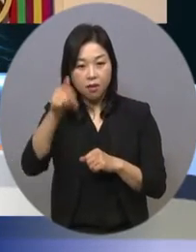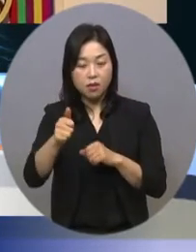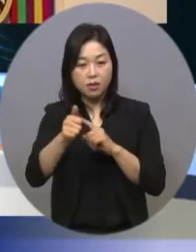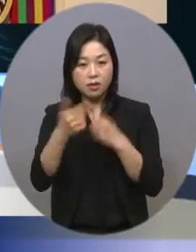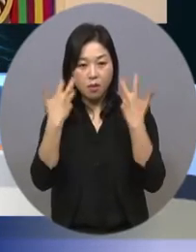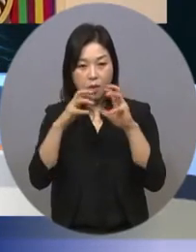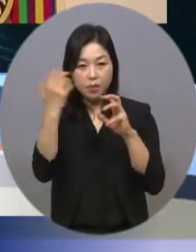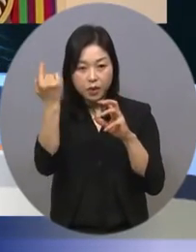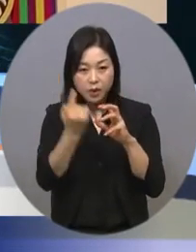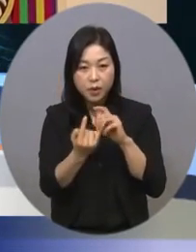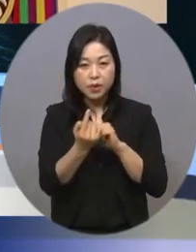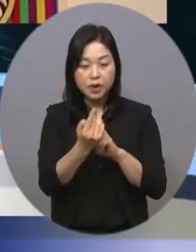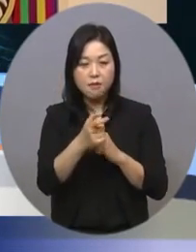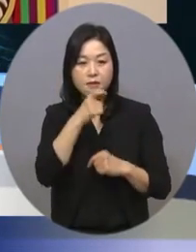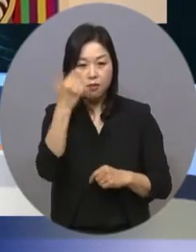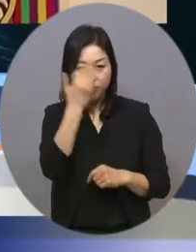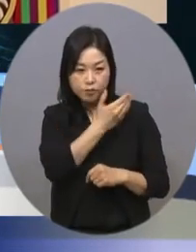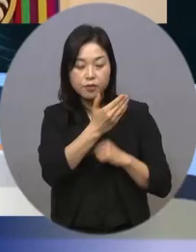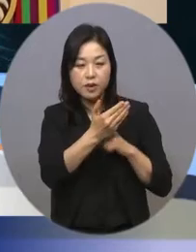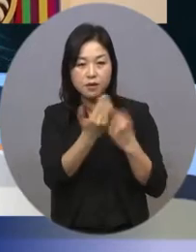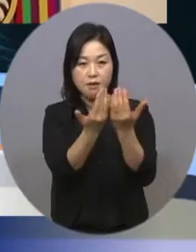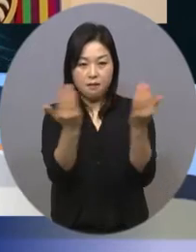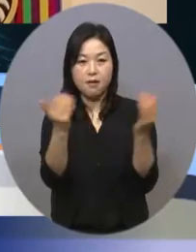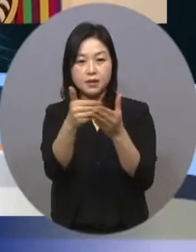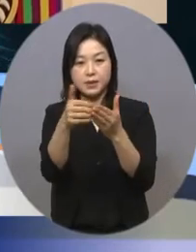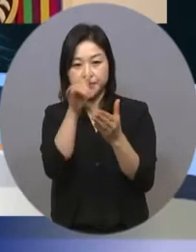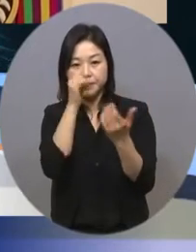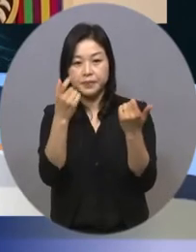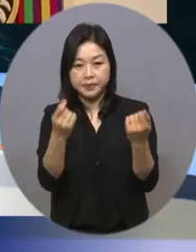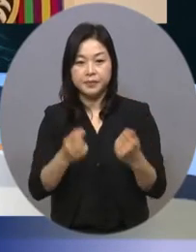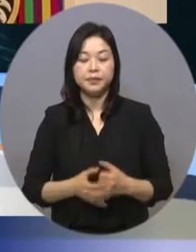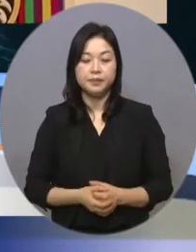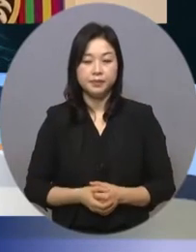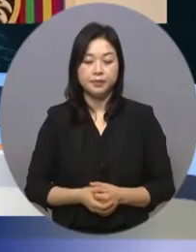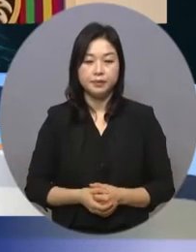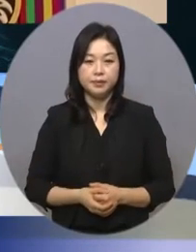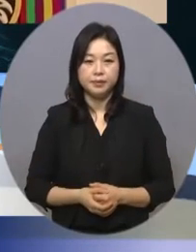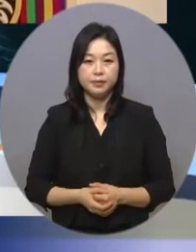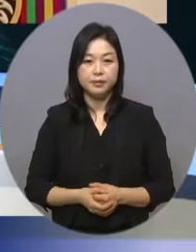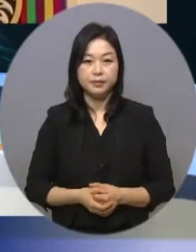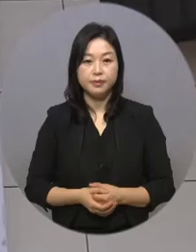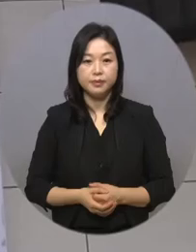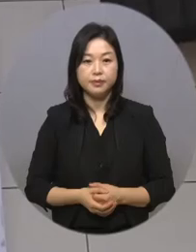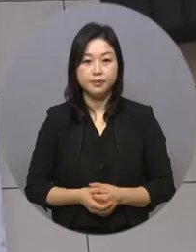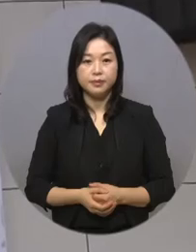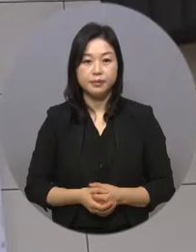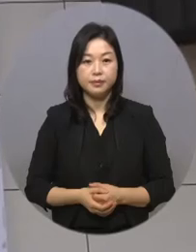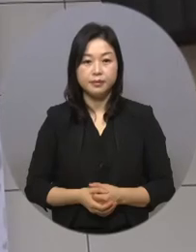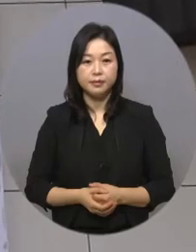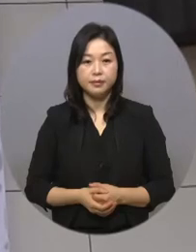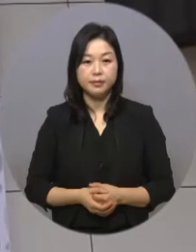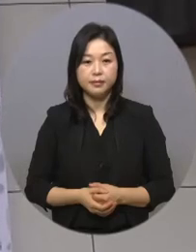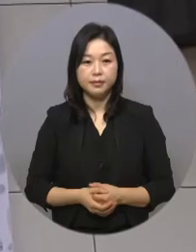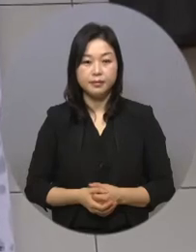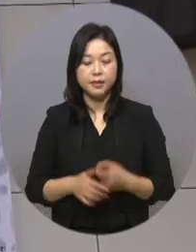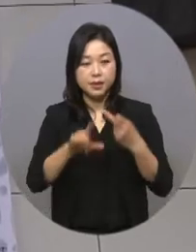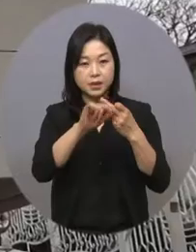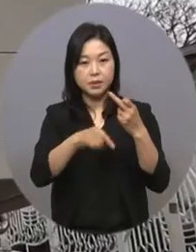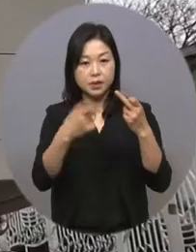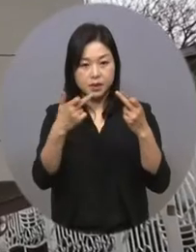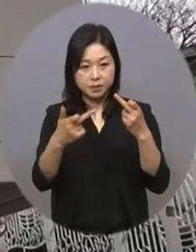있습니다 용맹한 호랑이 기운이 담긴 작품들을 이소영 제자가 소개합니다 지난 17일부터